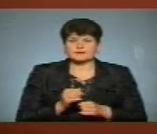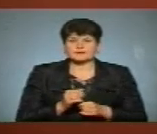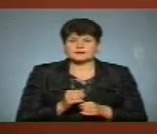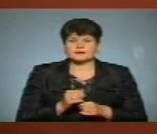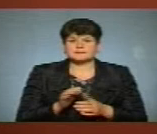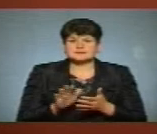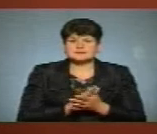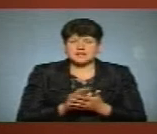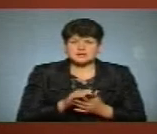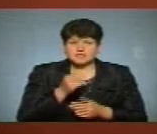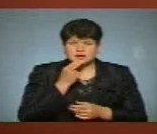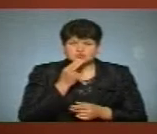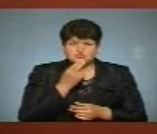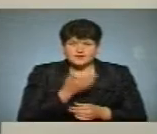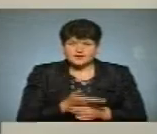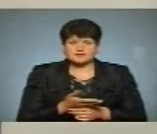безплатне харчування